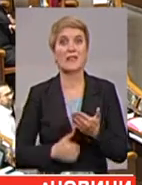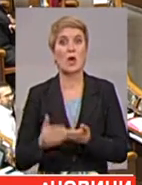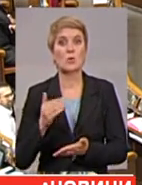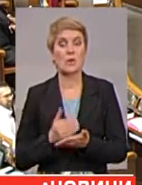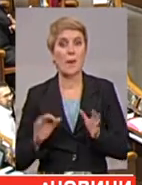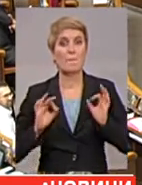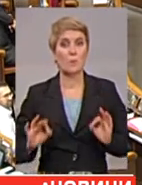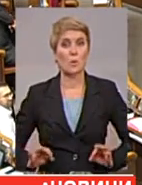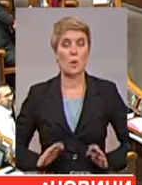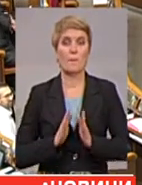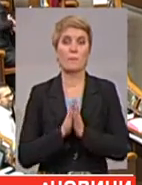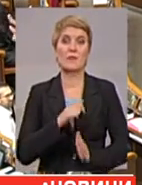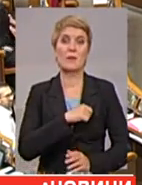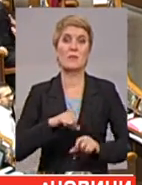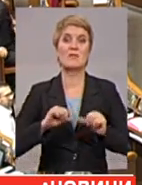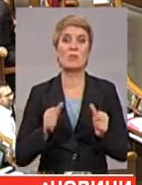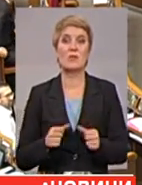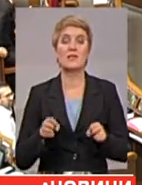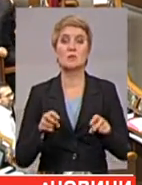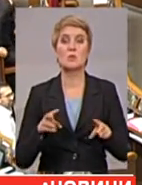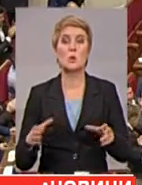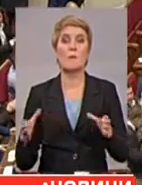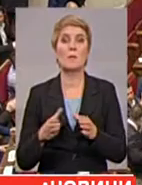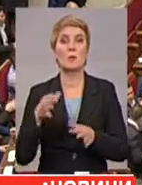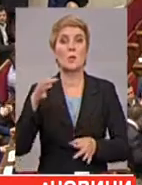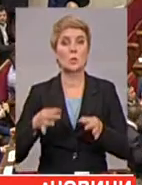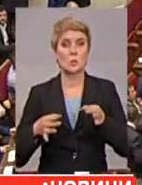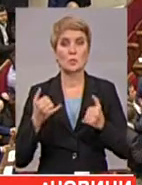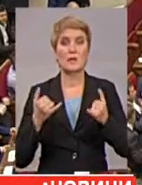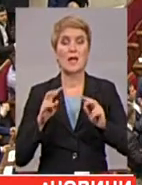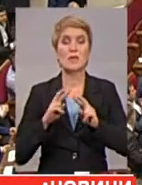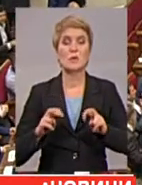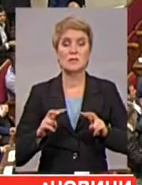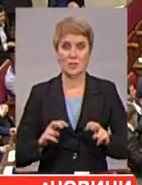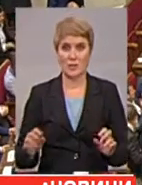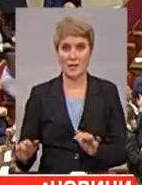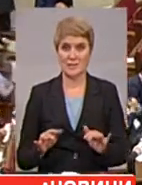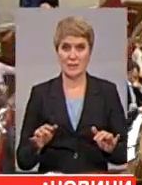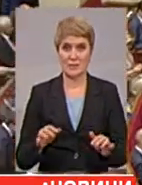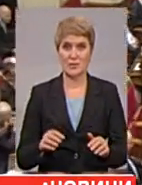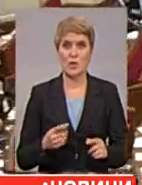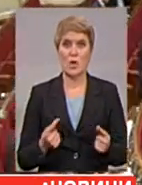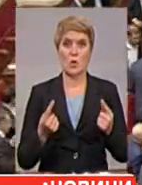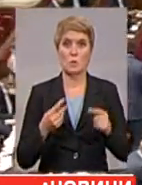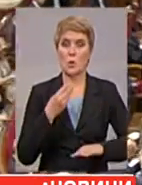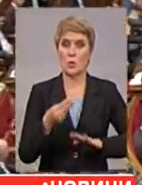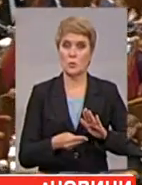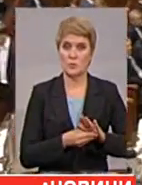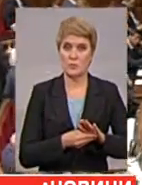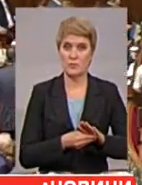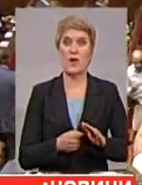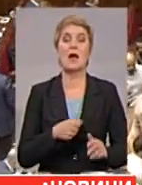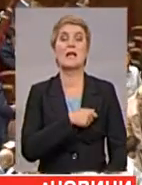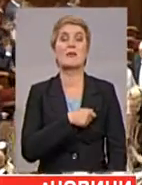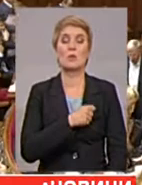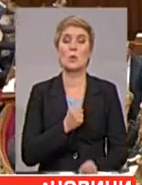генпрокурор закликав депутатів сформувати спеціалізовану палату суддів для розслідування справ топ-корупціонерів та ухвалити закон про кримінальні проступки. Самі ж депутати